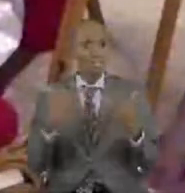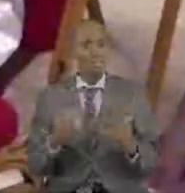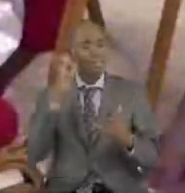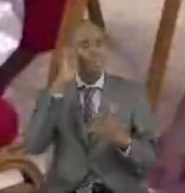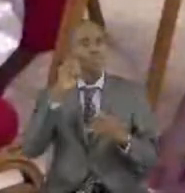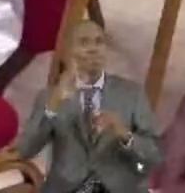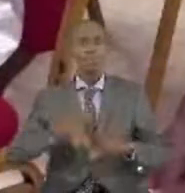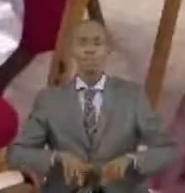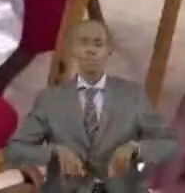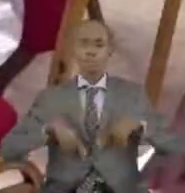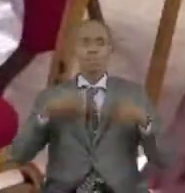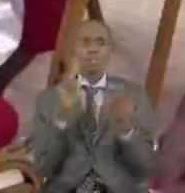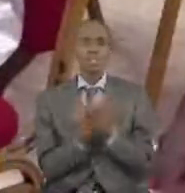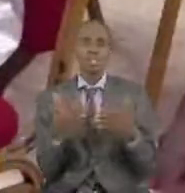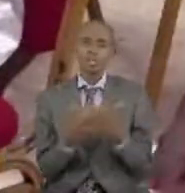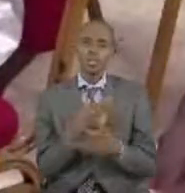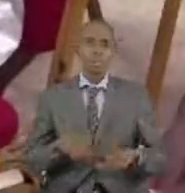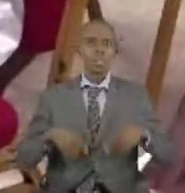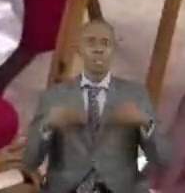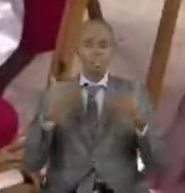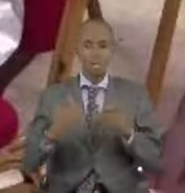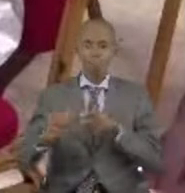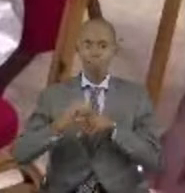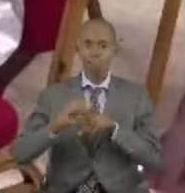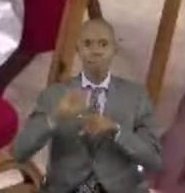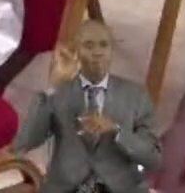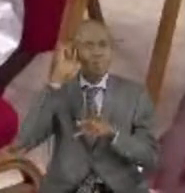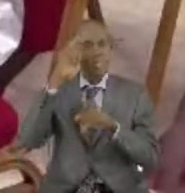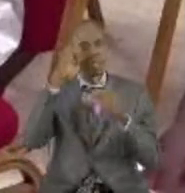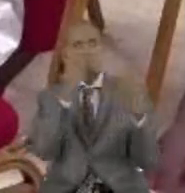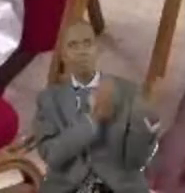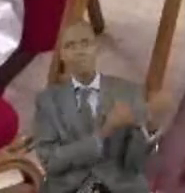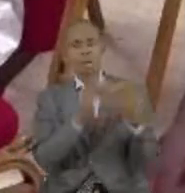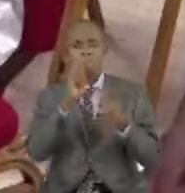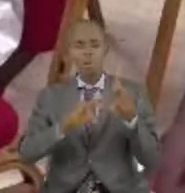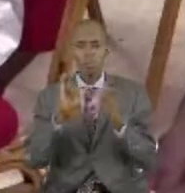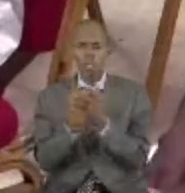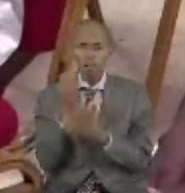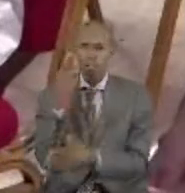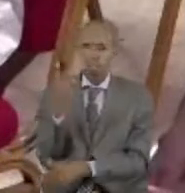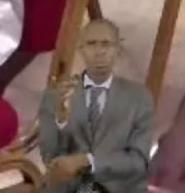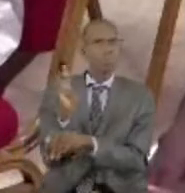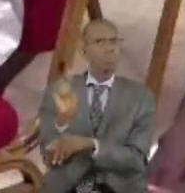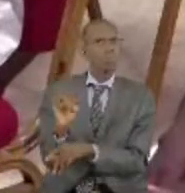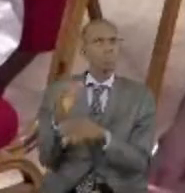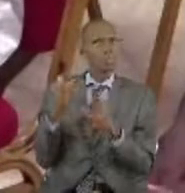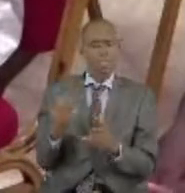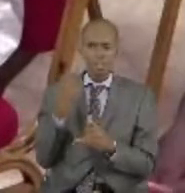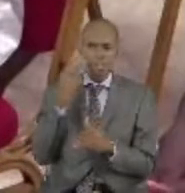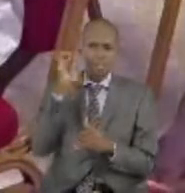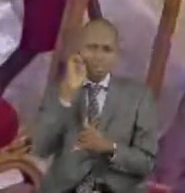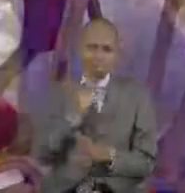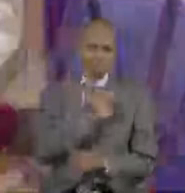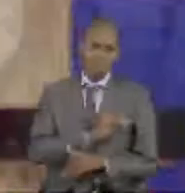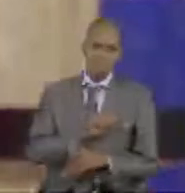mener cette vie il le pratique est tellement sa foi de ce que ce que le voyais ce qui voyait son action